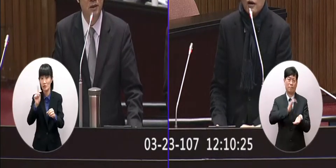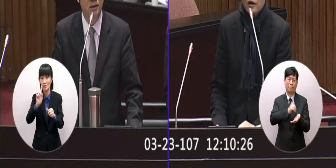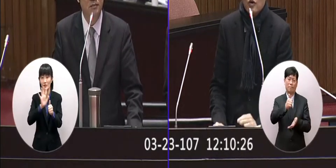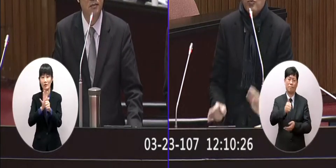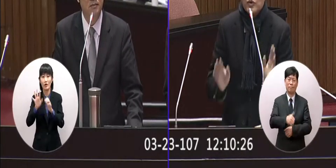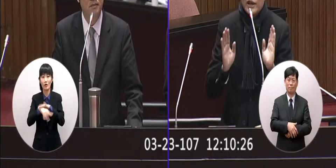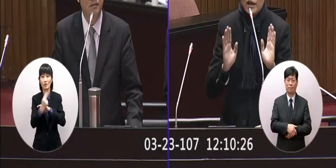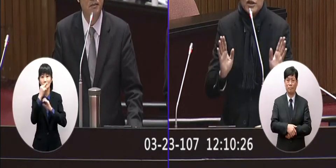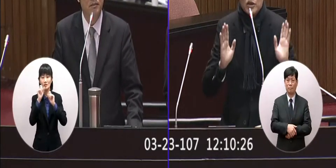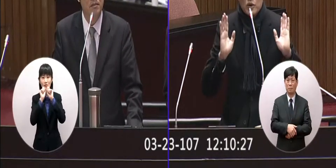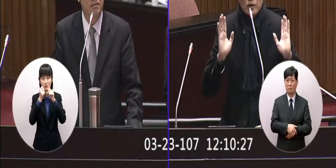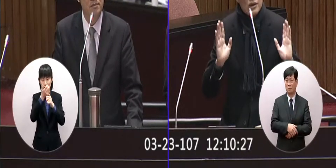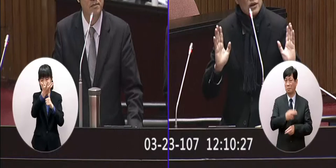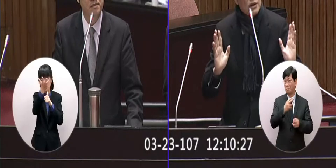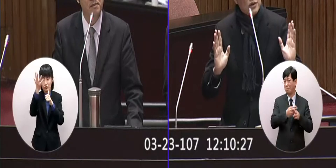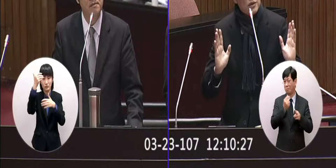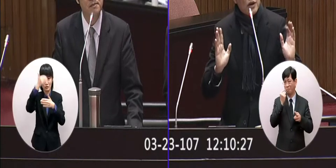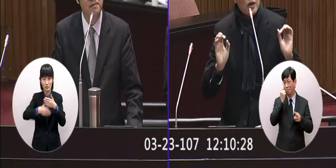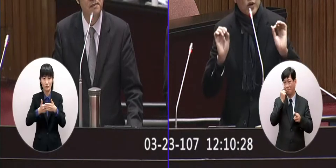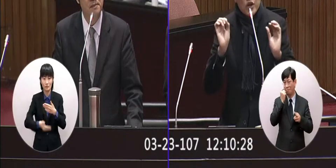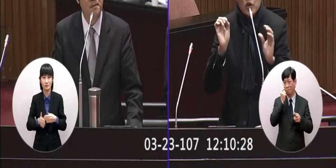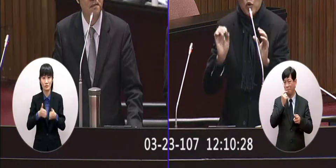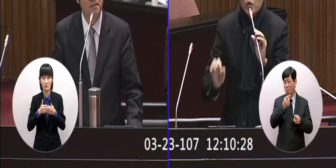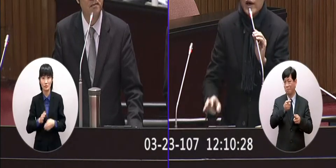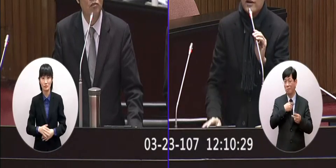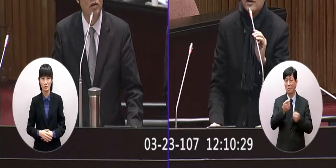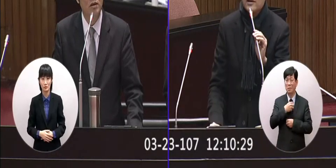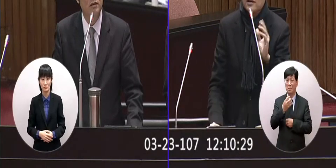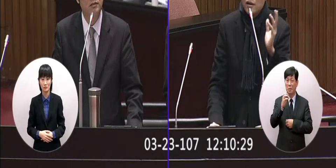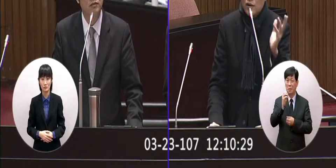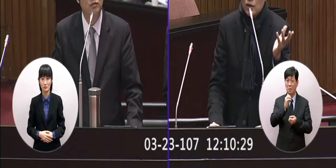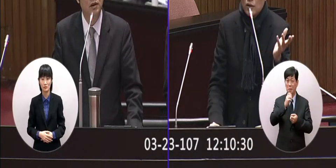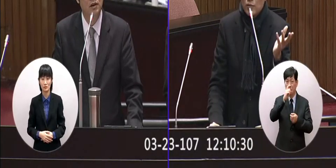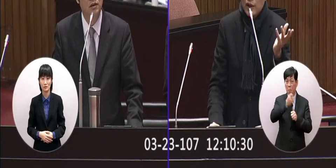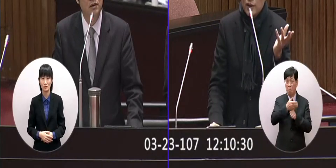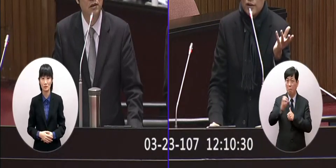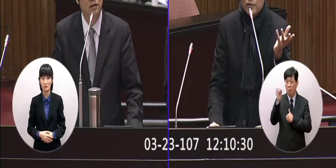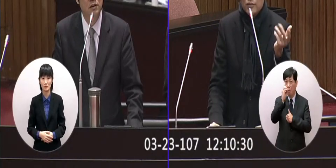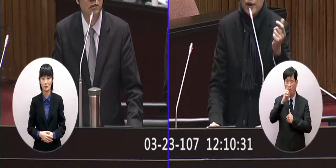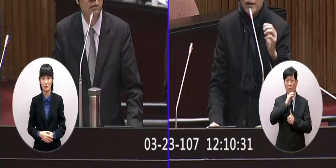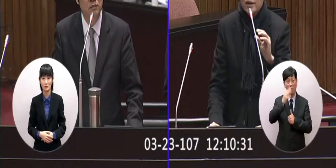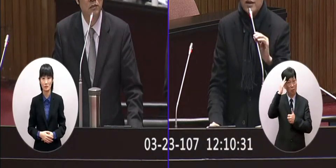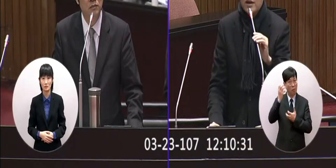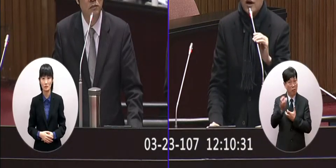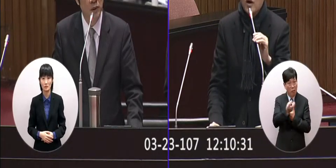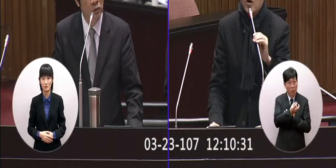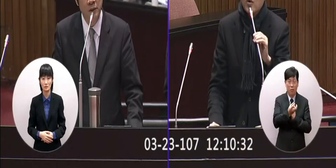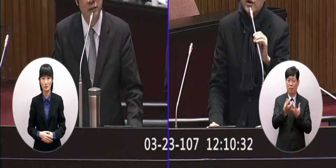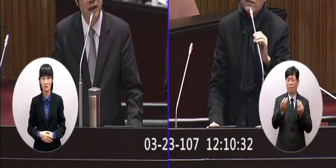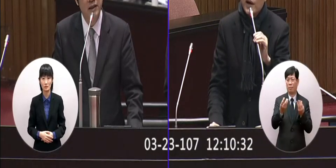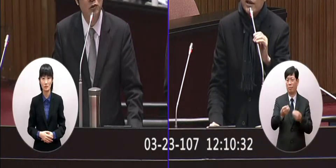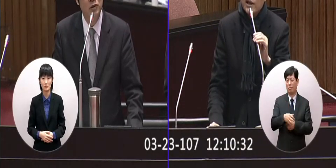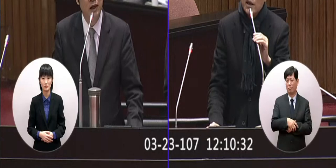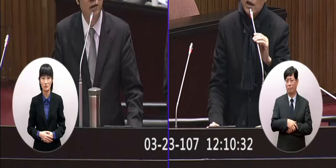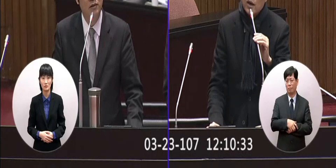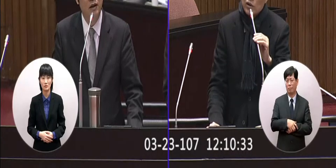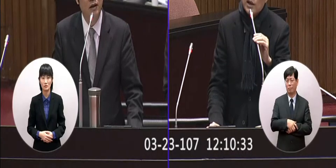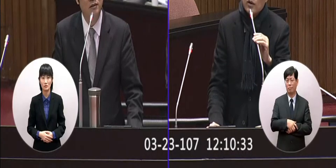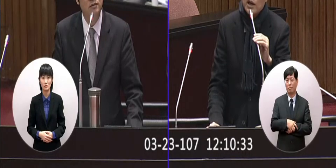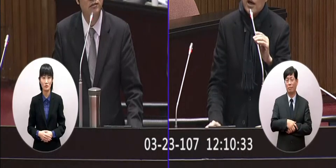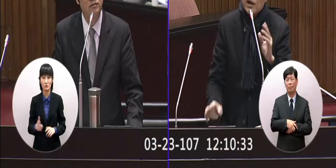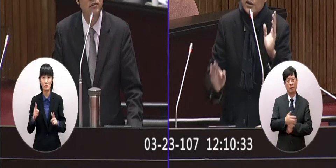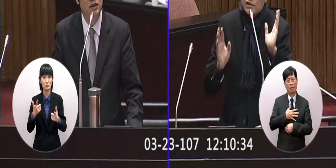呐， 是， 我不相信有那个零污染的煤粒 我没有讲污